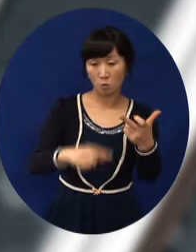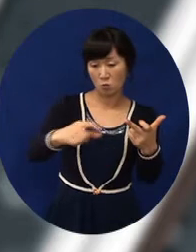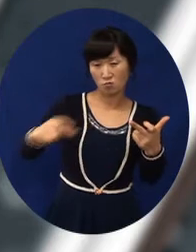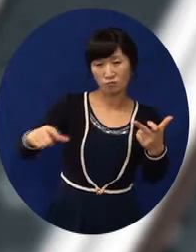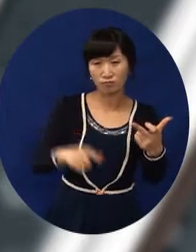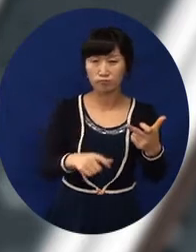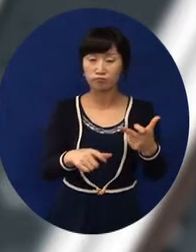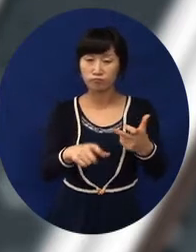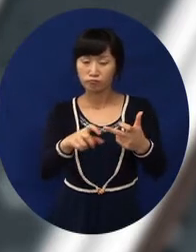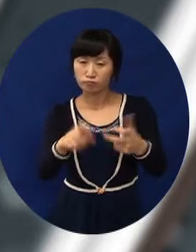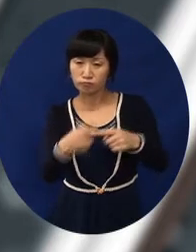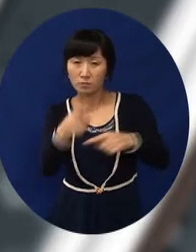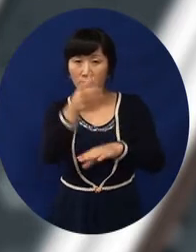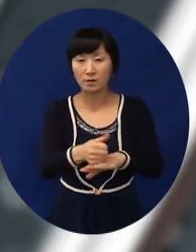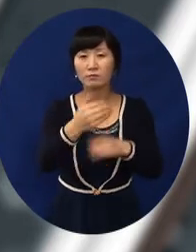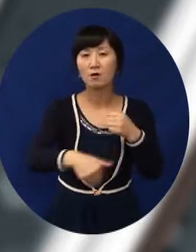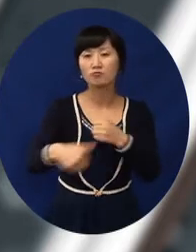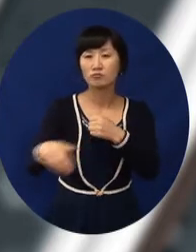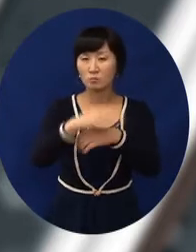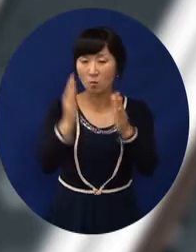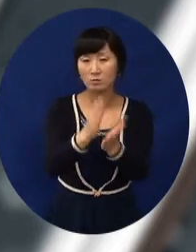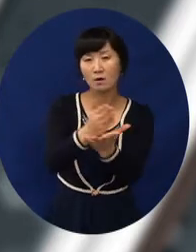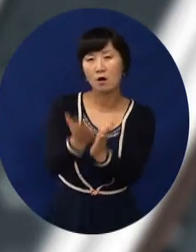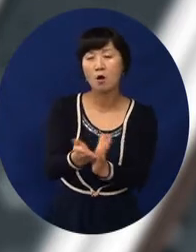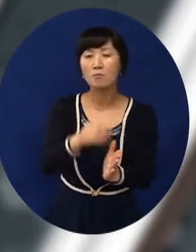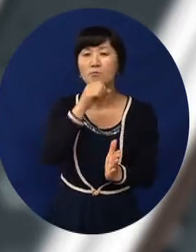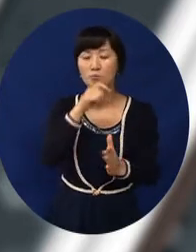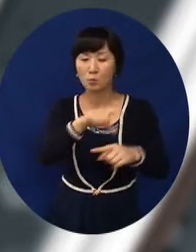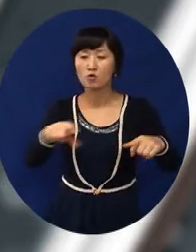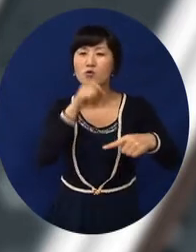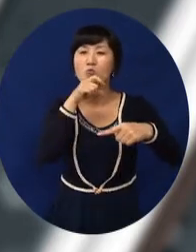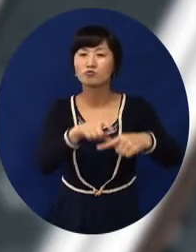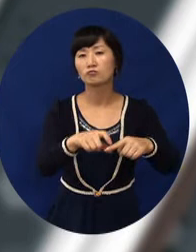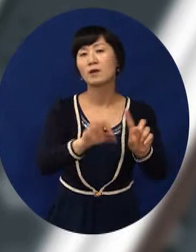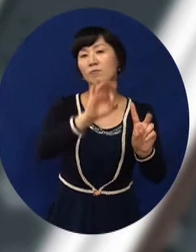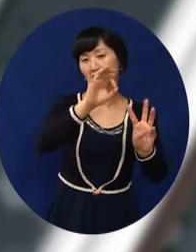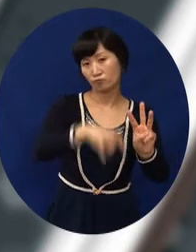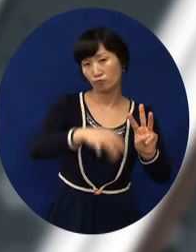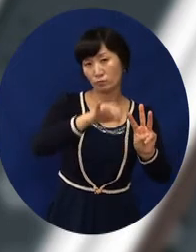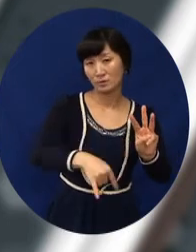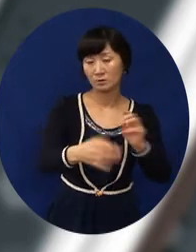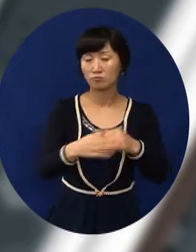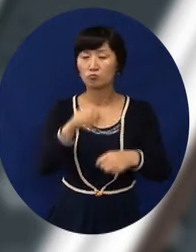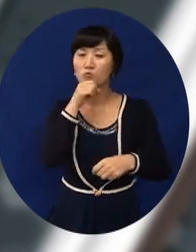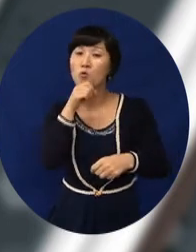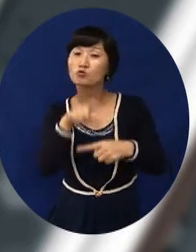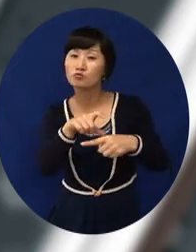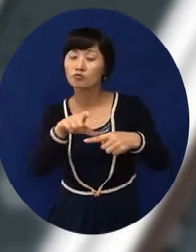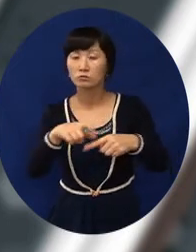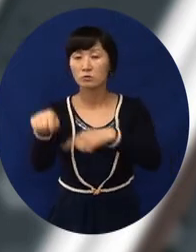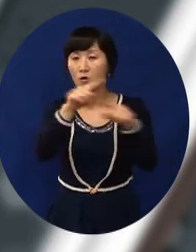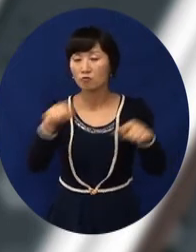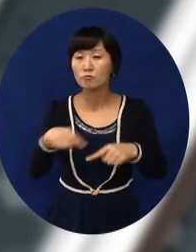17개 시도별 분석 결과 우리 대구는 전과목 표준점수 평균에서 3위를 차지했으며 표준점수 평균도